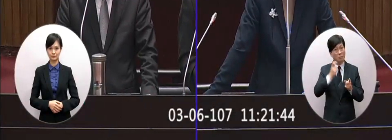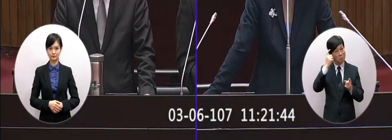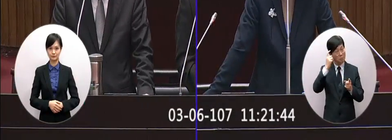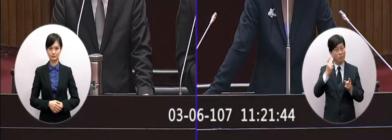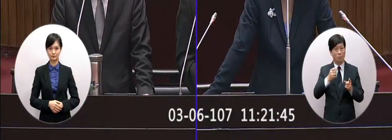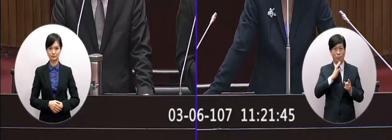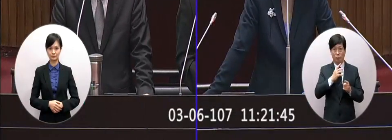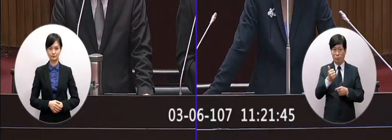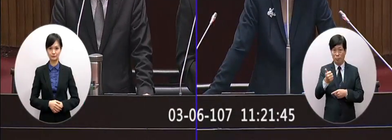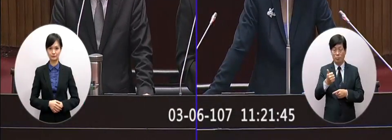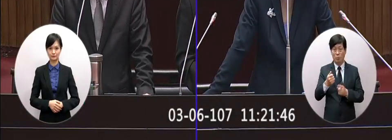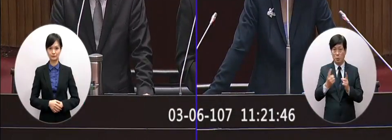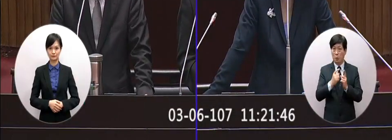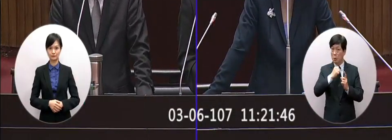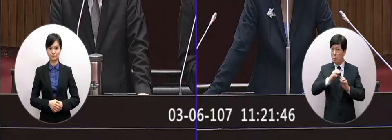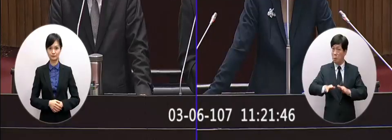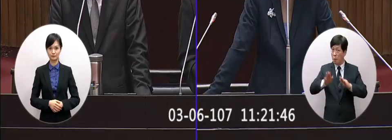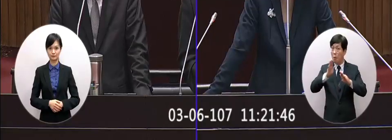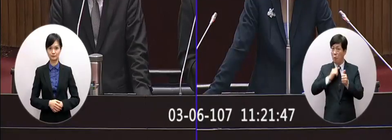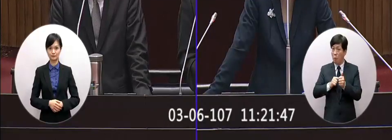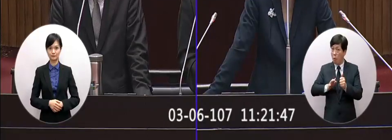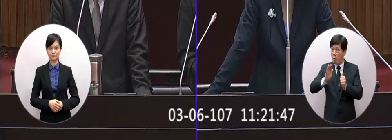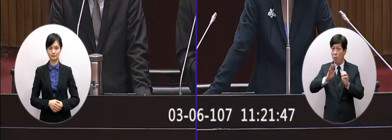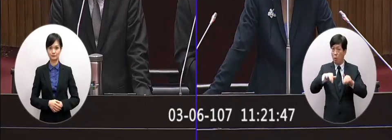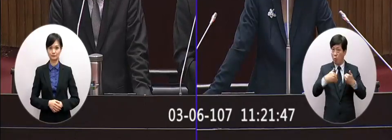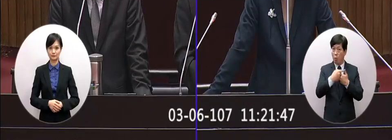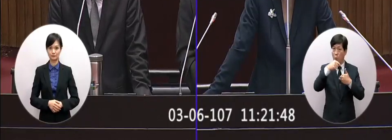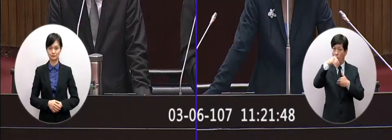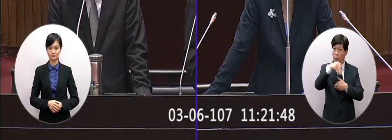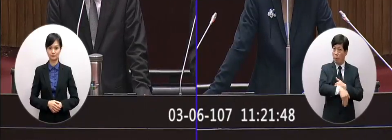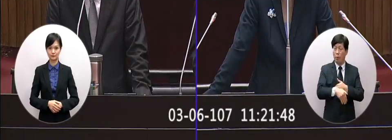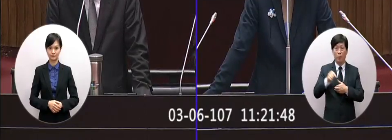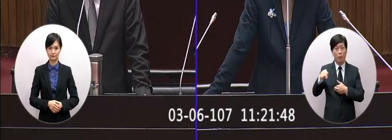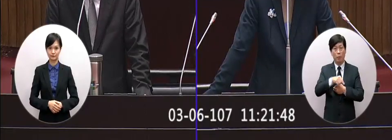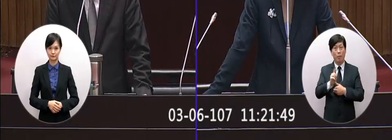是正向，对台湾的发展是正向还是负向？